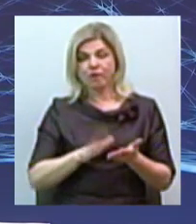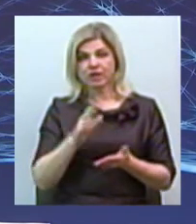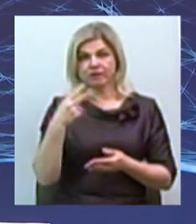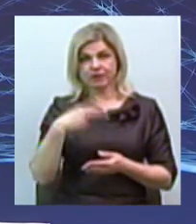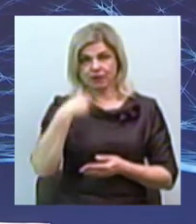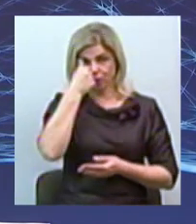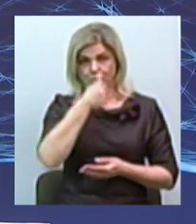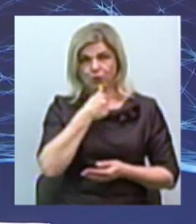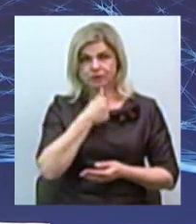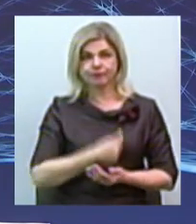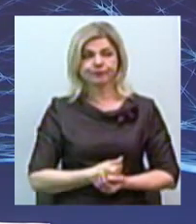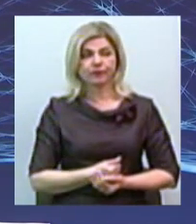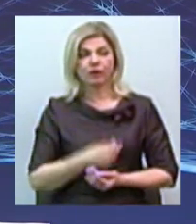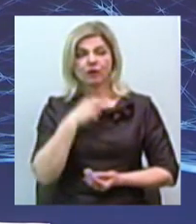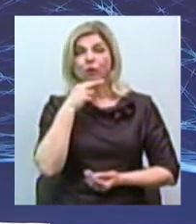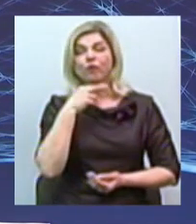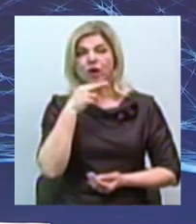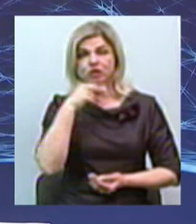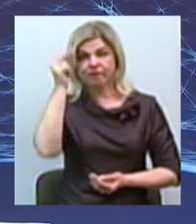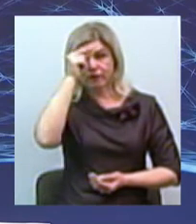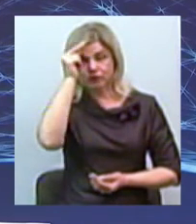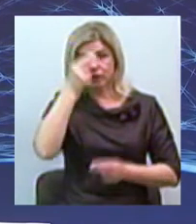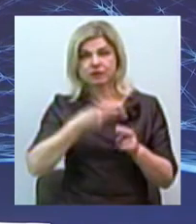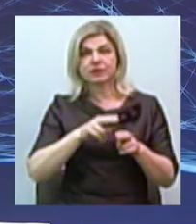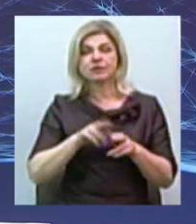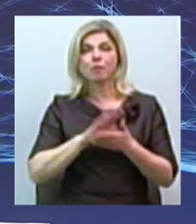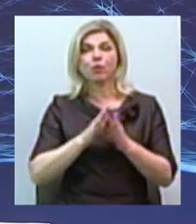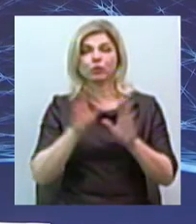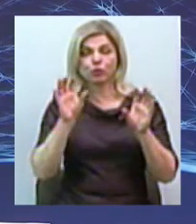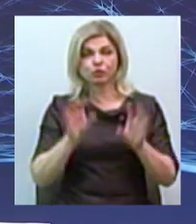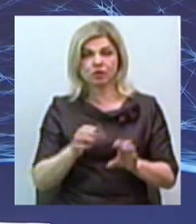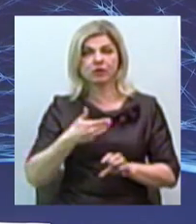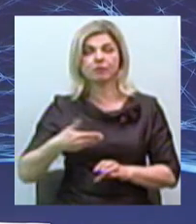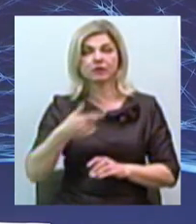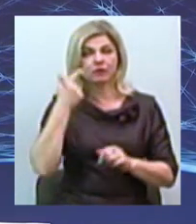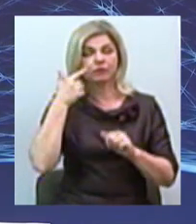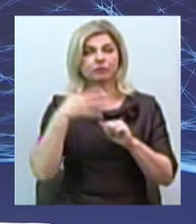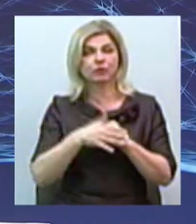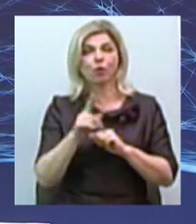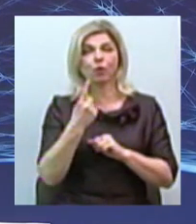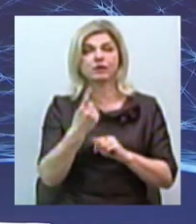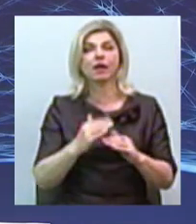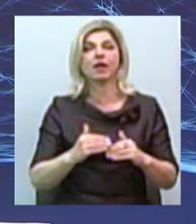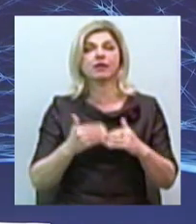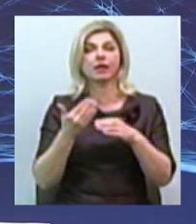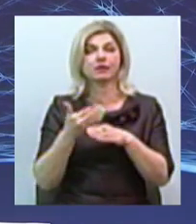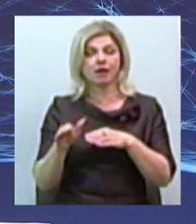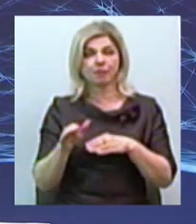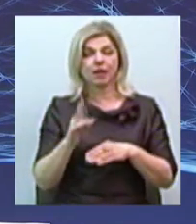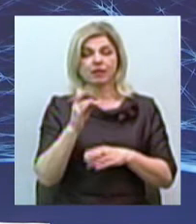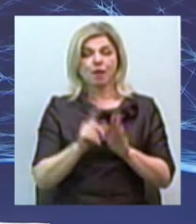І уважно вивчаючи це положення, ми вже розуміємо, що один із етапів, який ми на